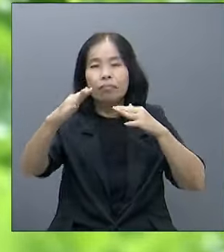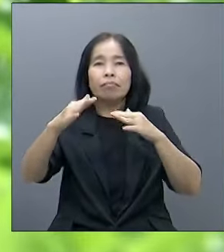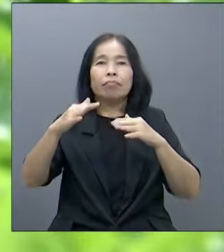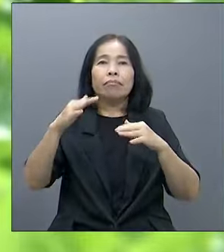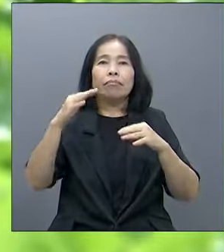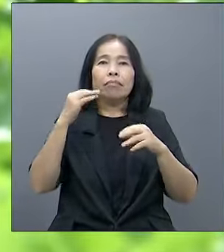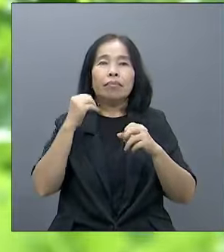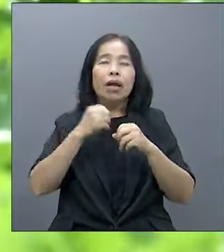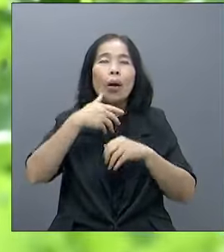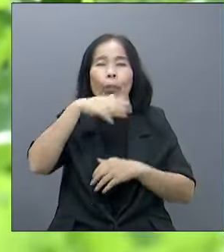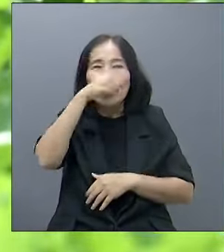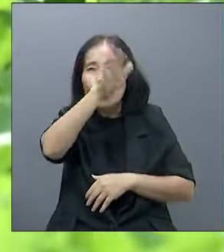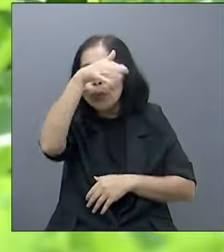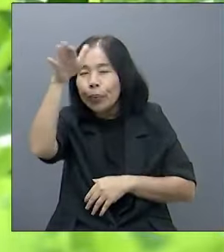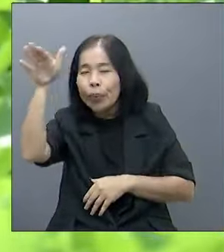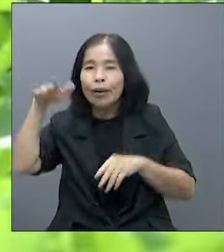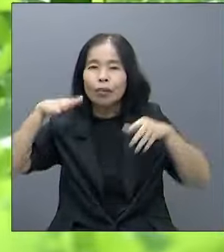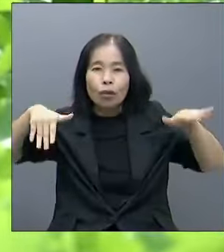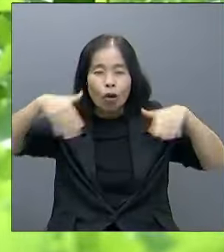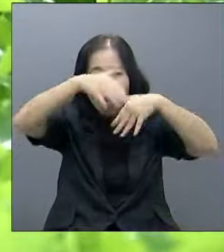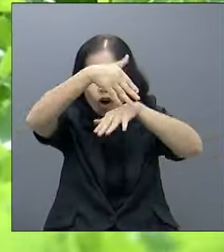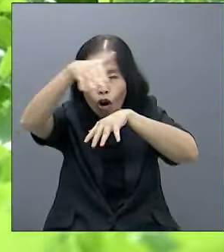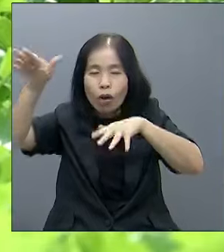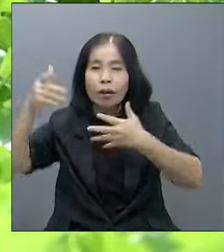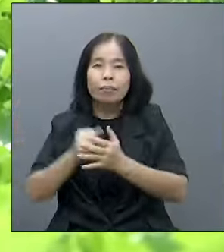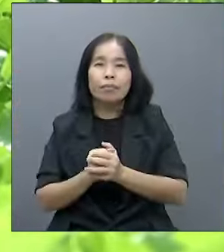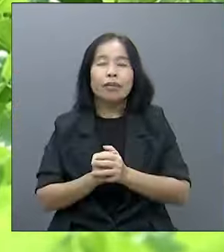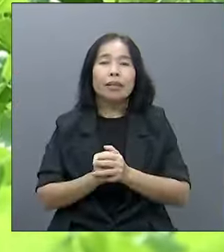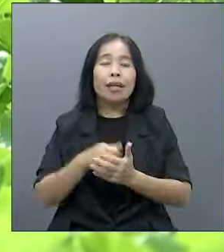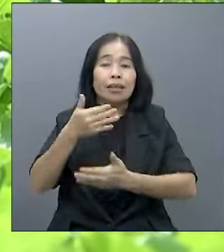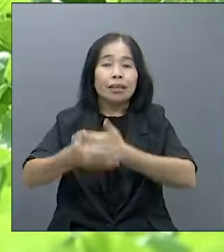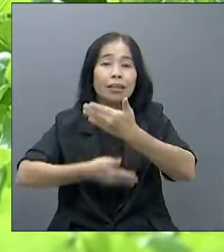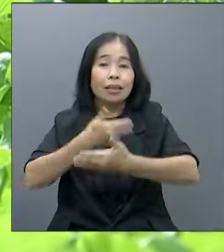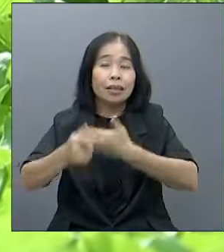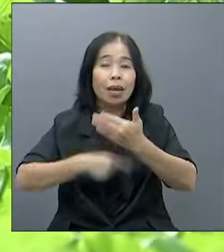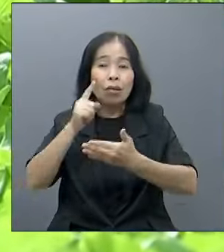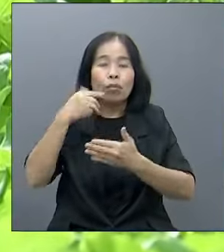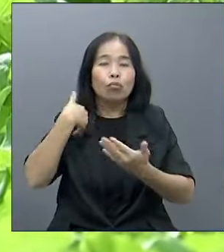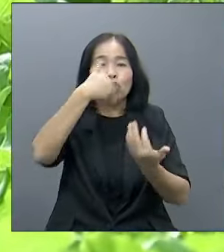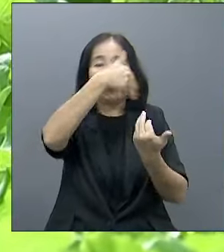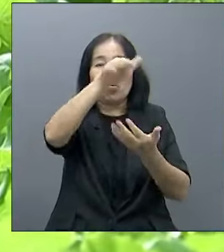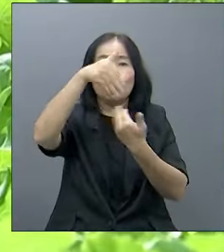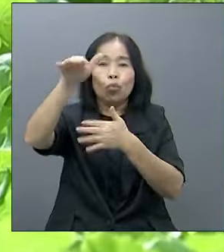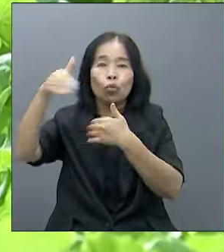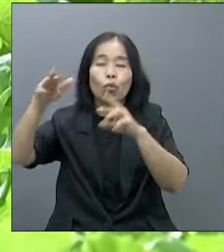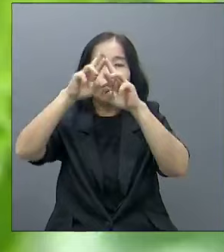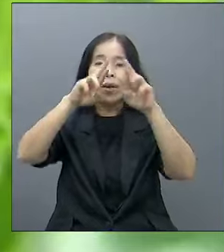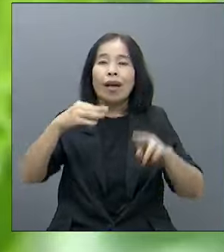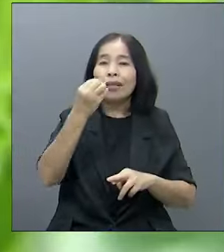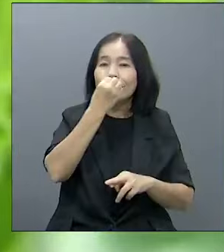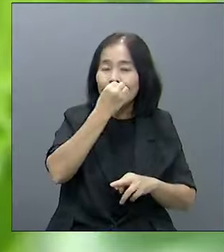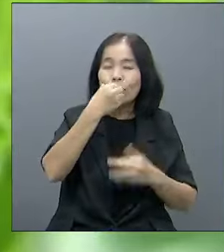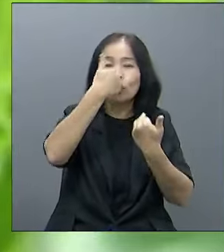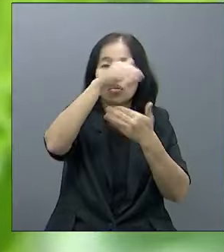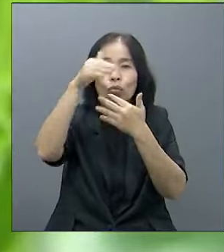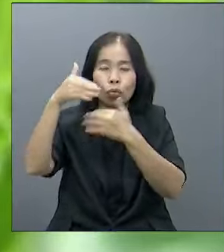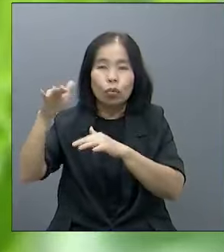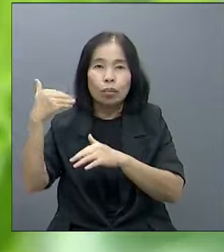ไปเองทั้งสวนมีการจำหน่ายโดยที่มีส่งร้านค้าร้านอาหารแล้ว